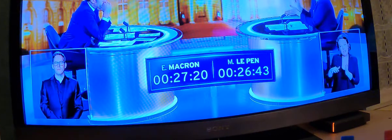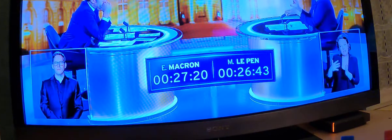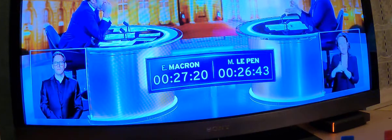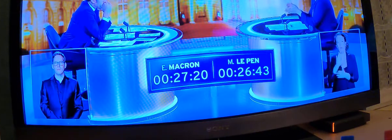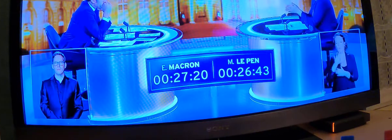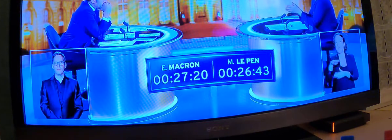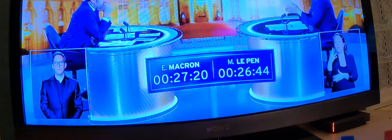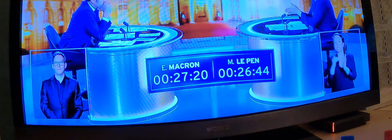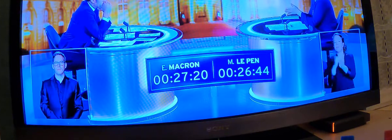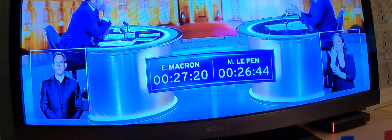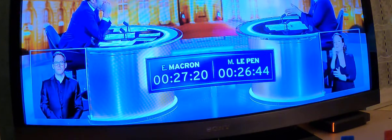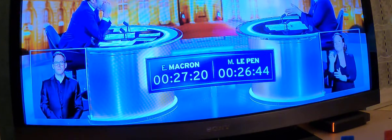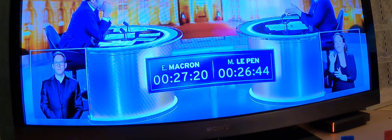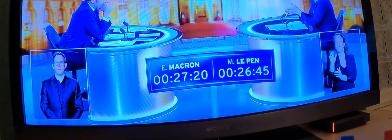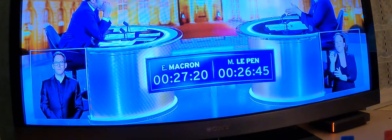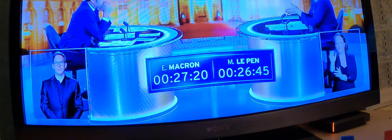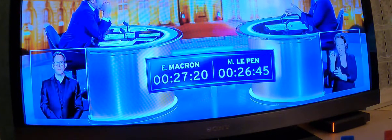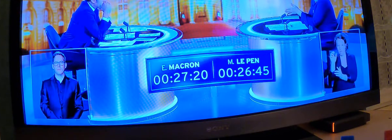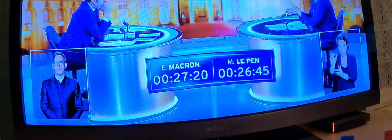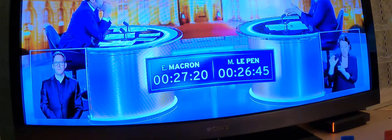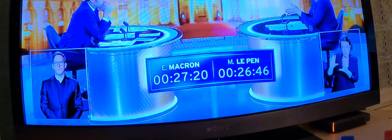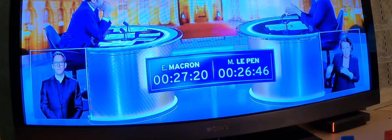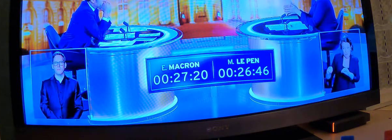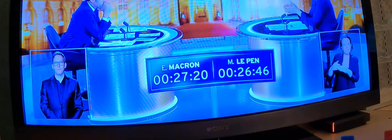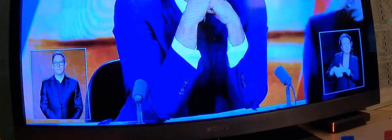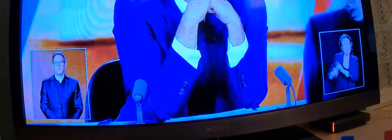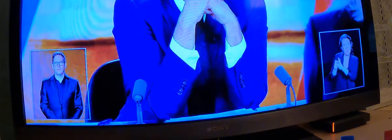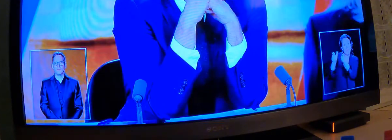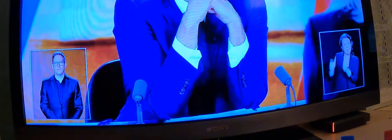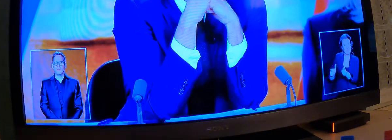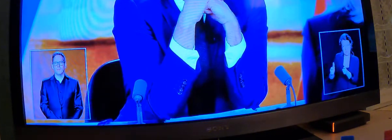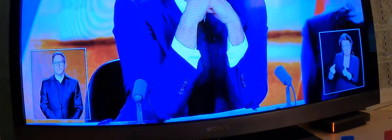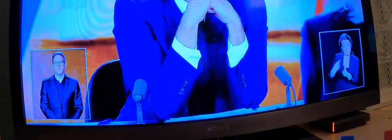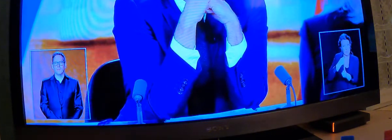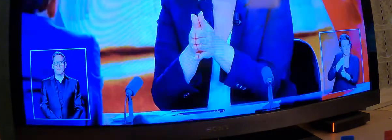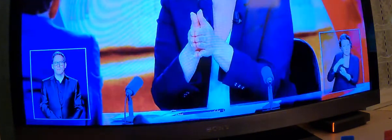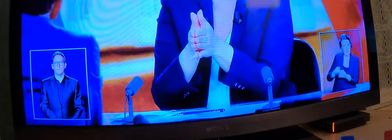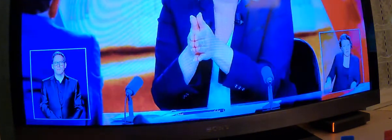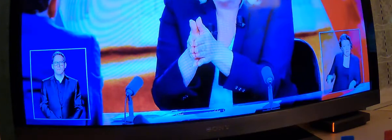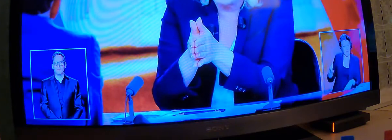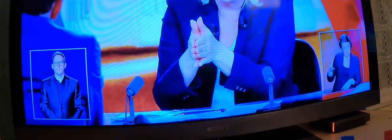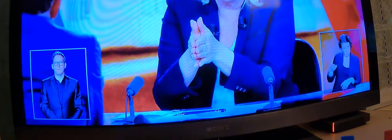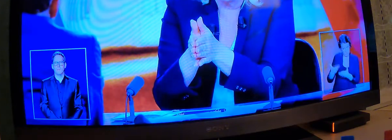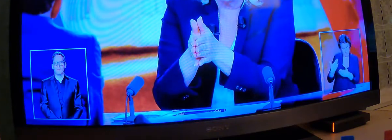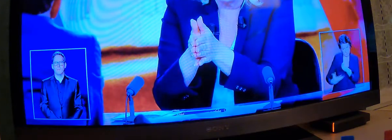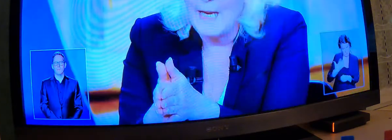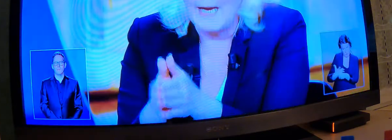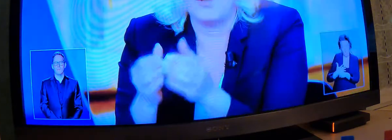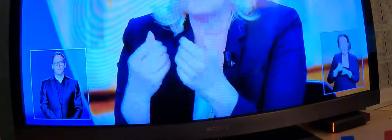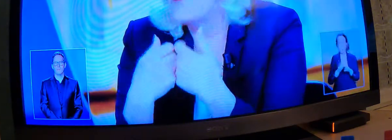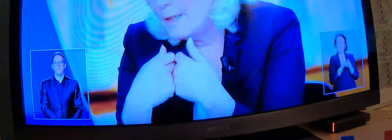pardon. Emplois industriels perdus sous votre quinquennat, et un bilan social qui est encore pire. Alors oui,